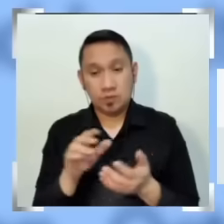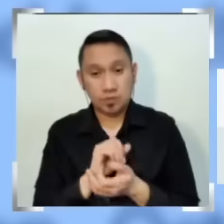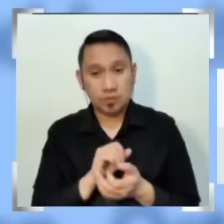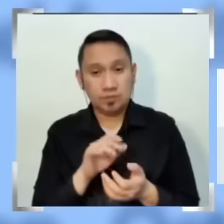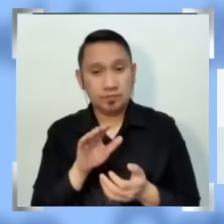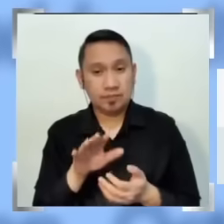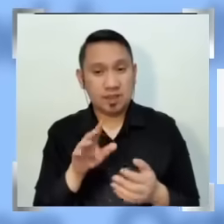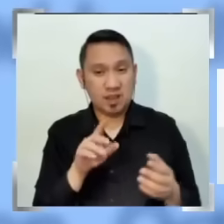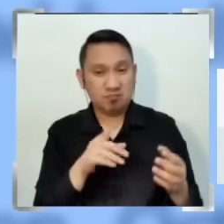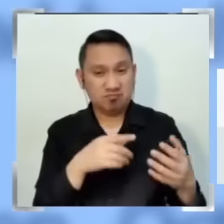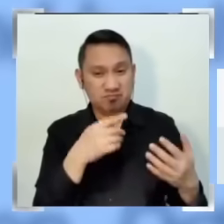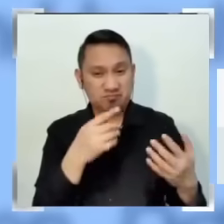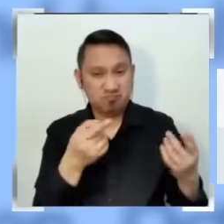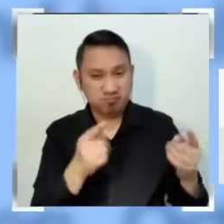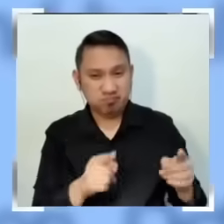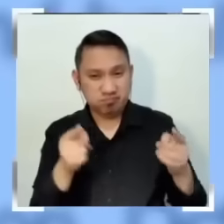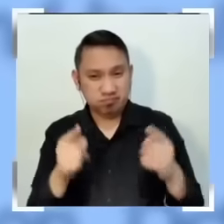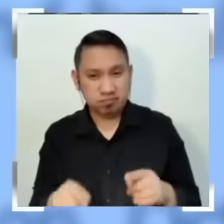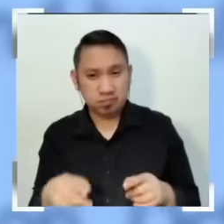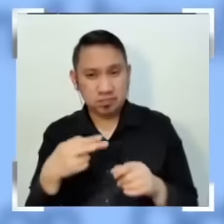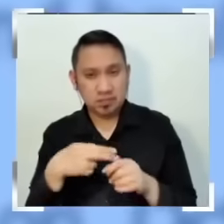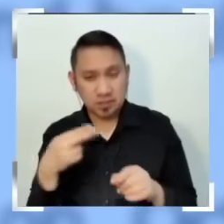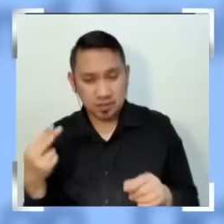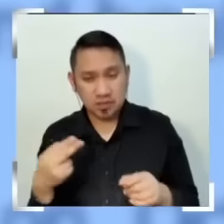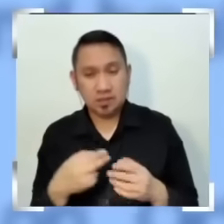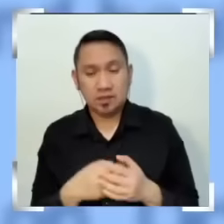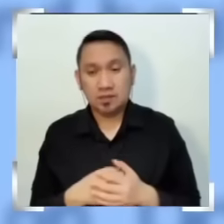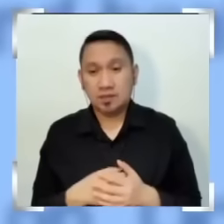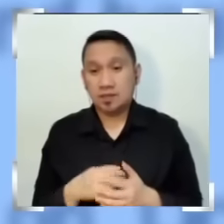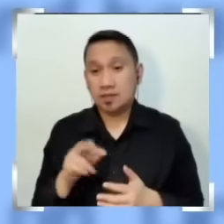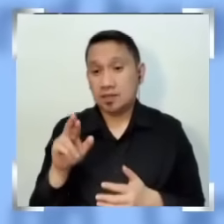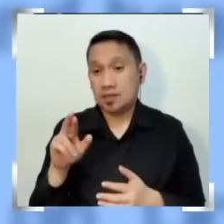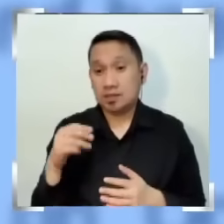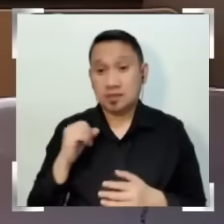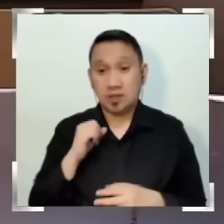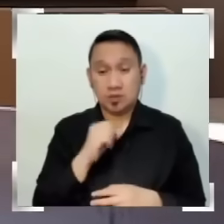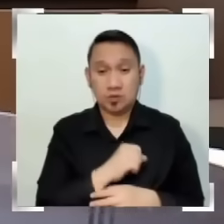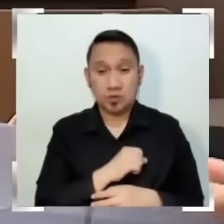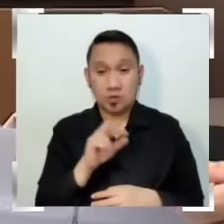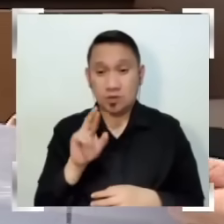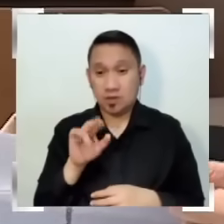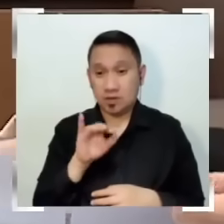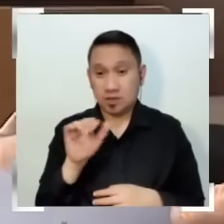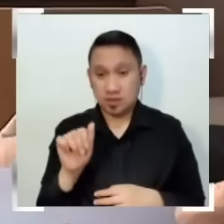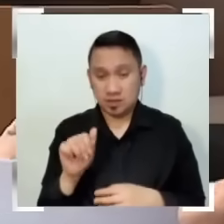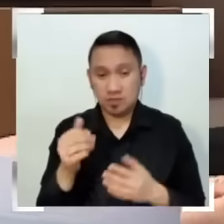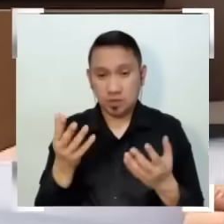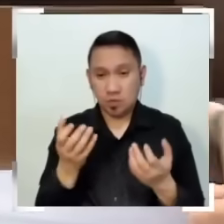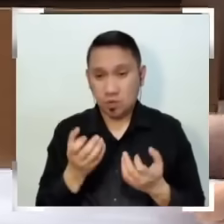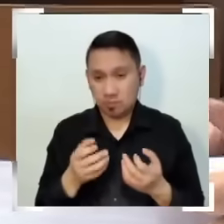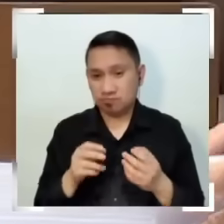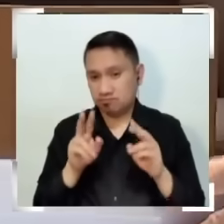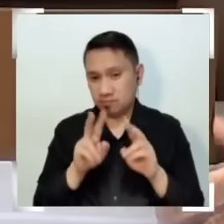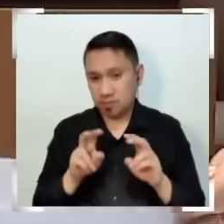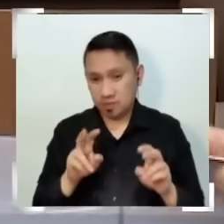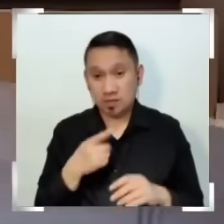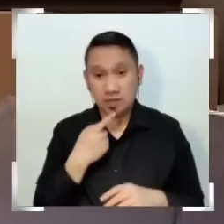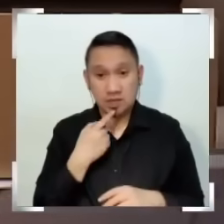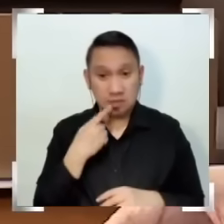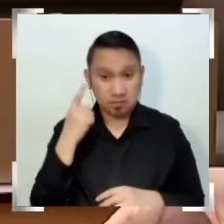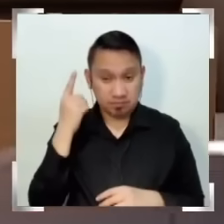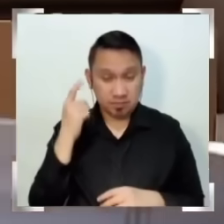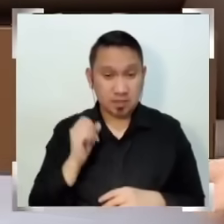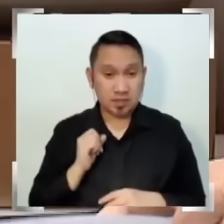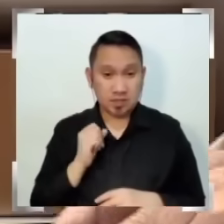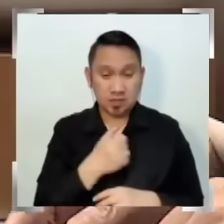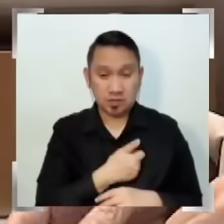incidents, naghain ng resolusyon si Senadora Risa Ontiveros para mag-imbestiga. Sabi naman ni Senadora Grace Poe, dapat mag-invest